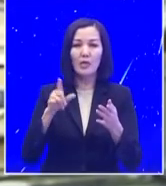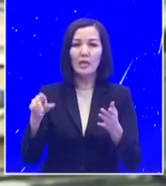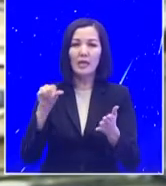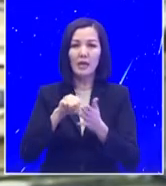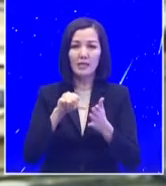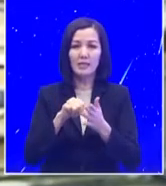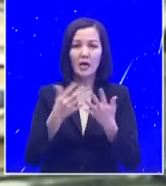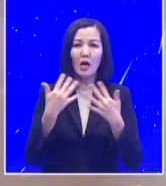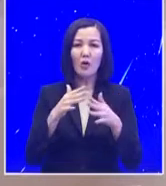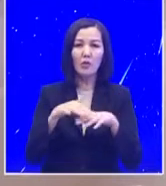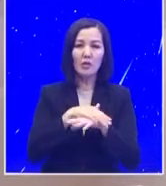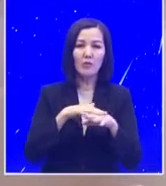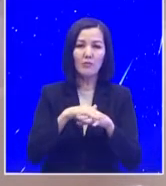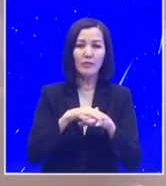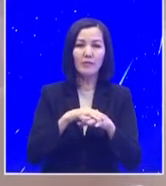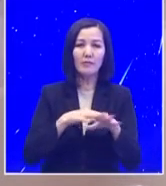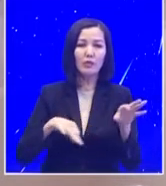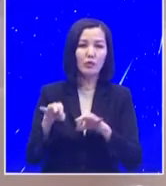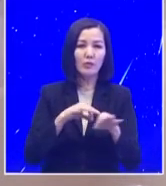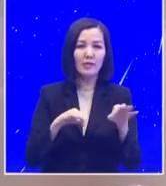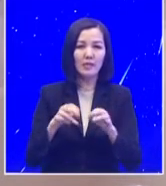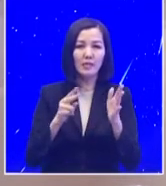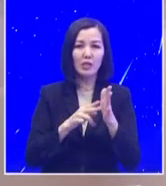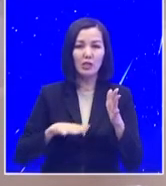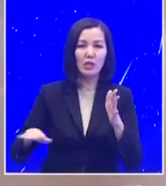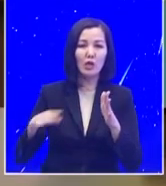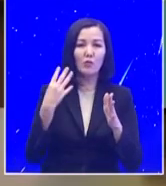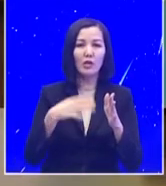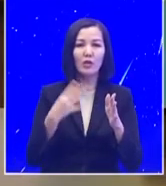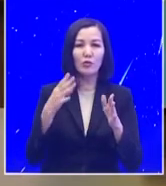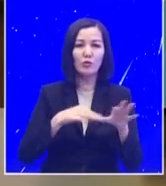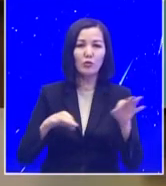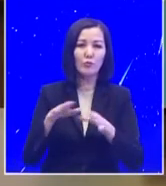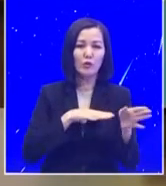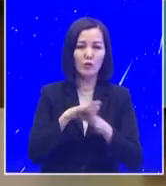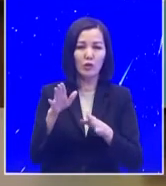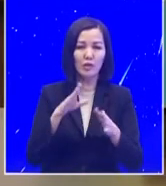қатысты. Ауыл ел бесігі жобасы аясында 7 ауданда